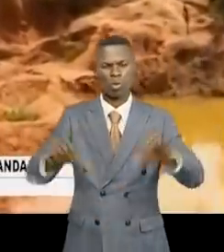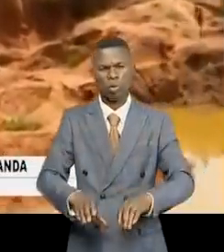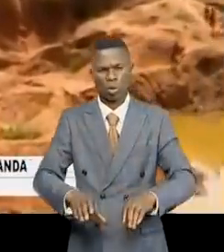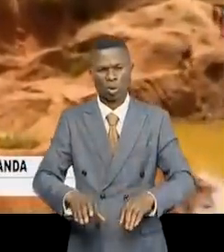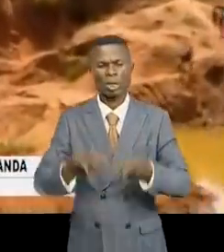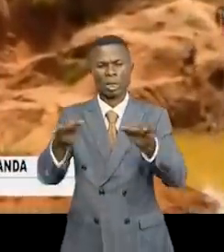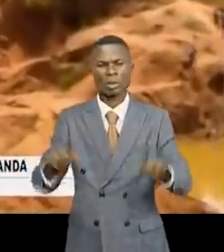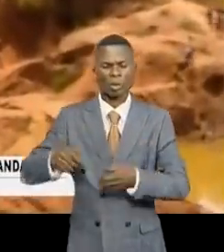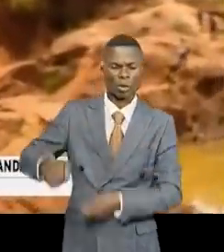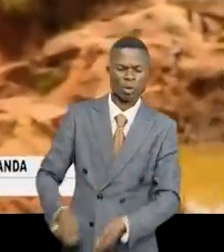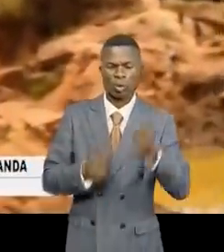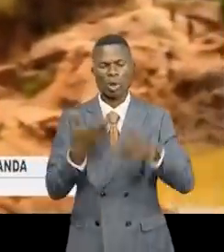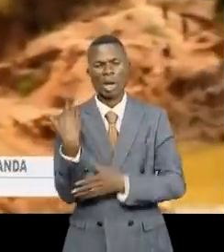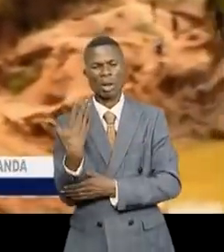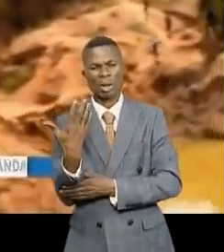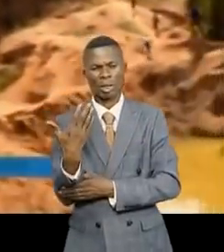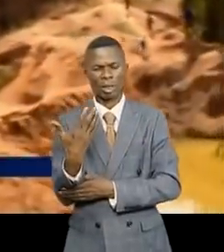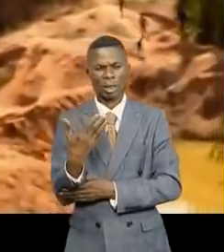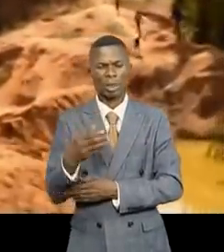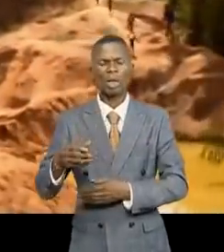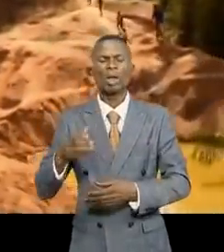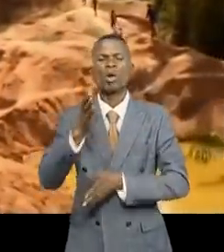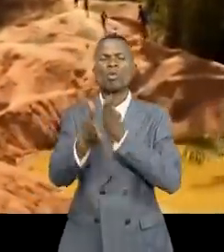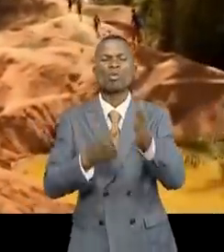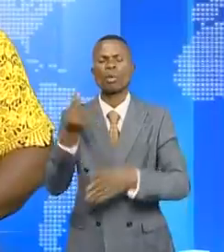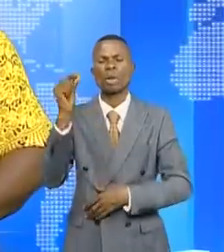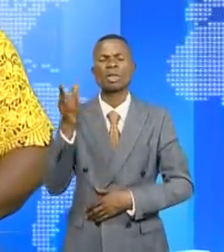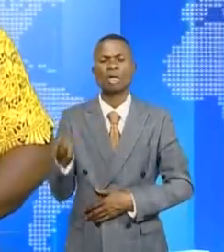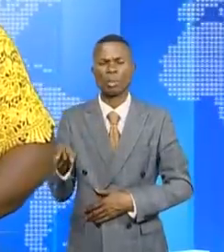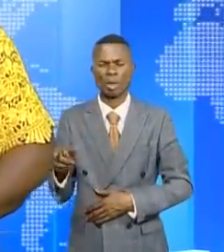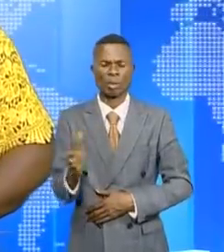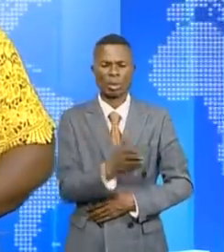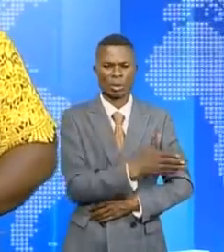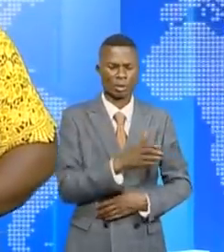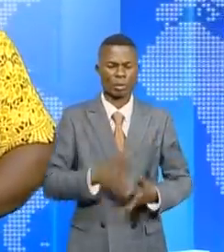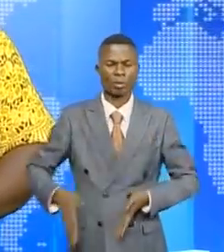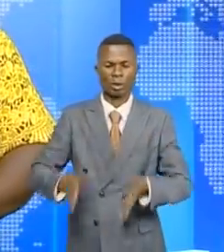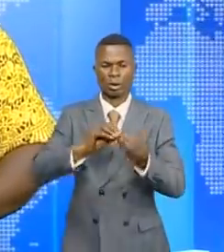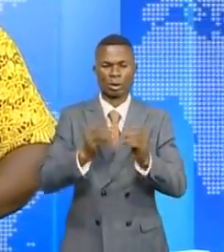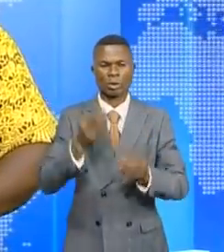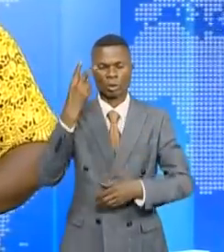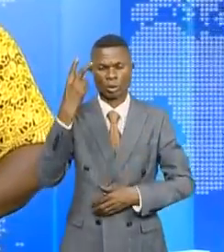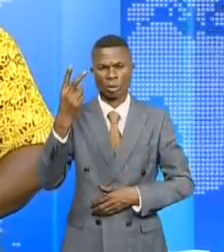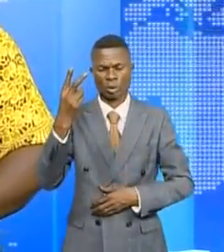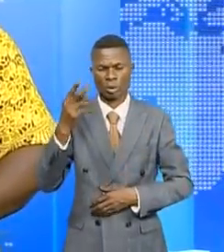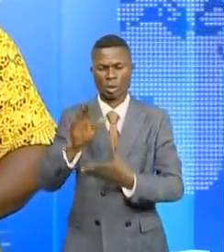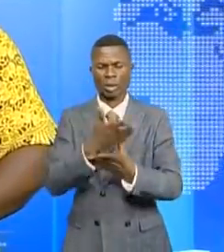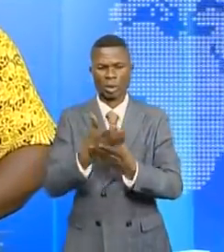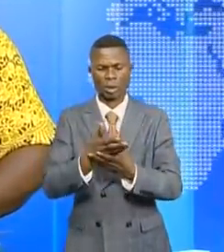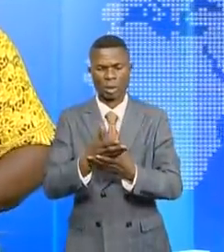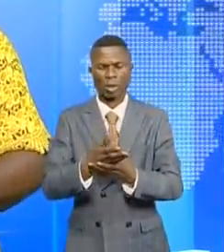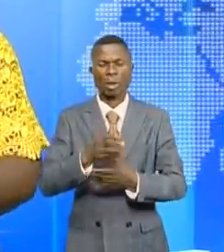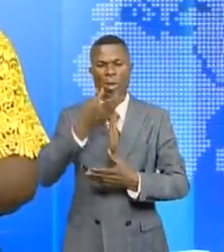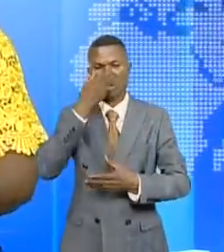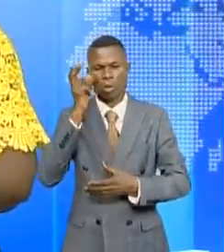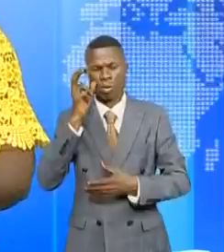où les creuseurs artisanaux exploitaient illicitement le diamant. La route nationale numéro 2, tronçon compris entre